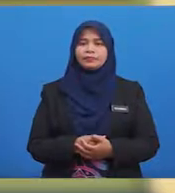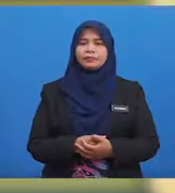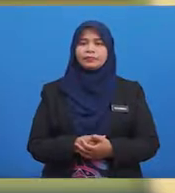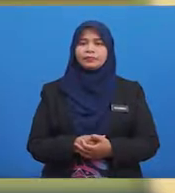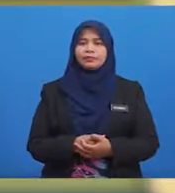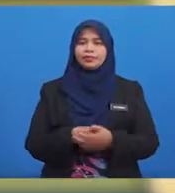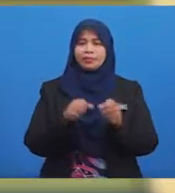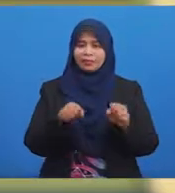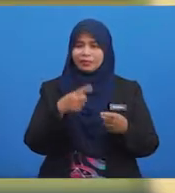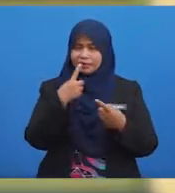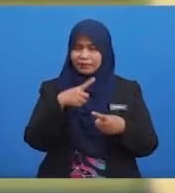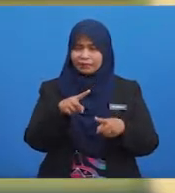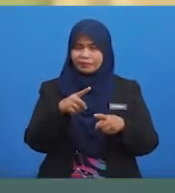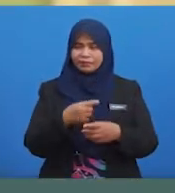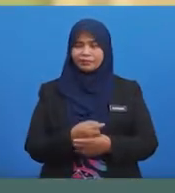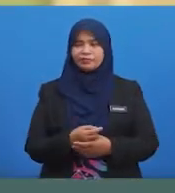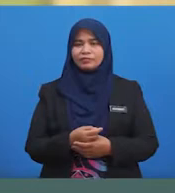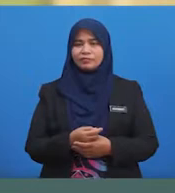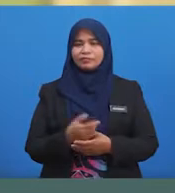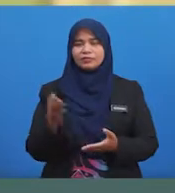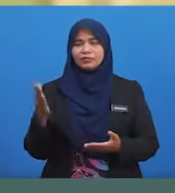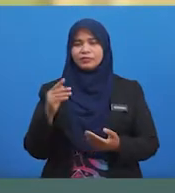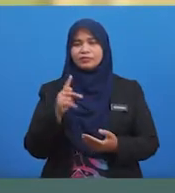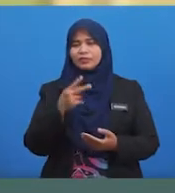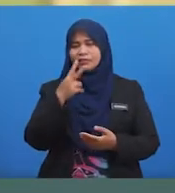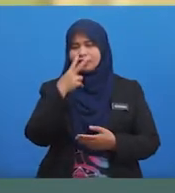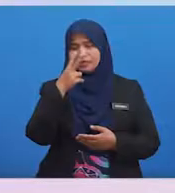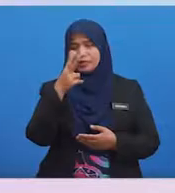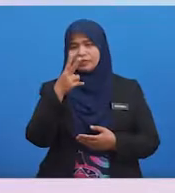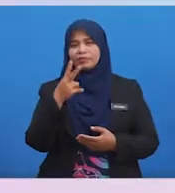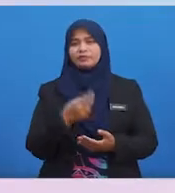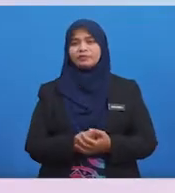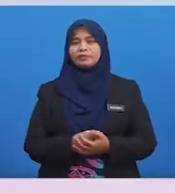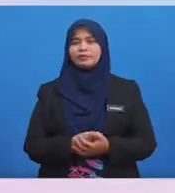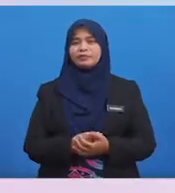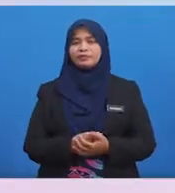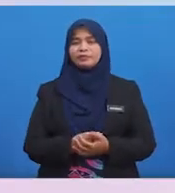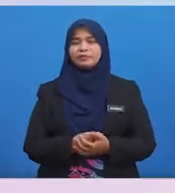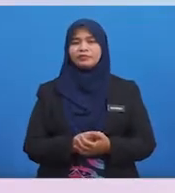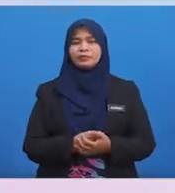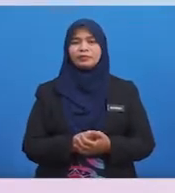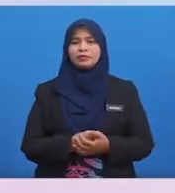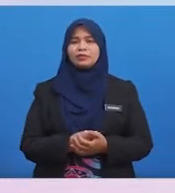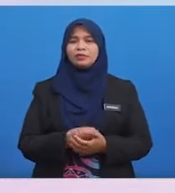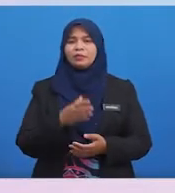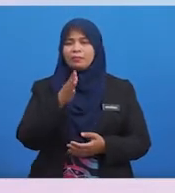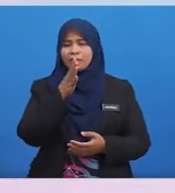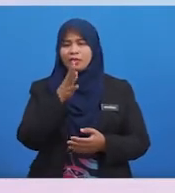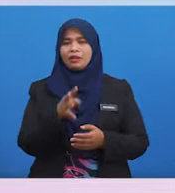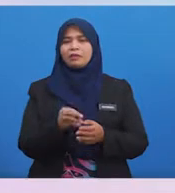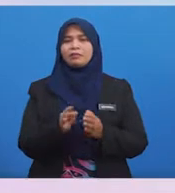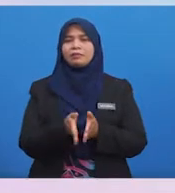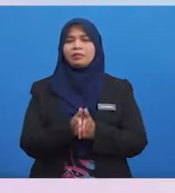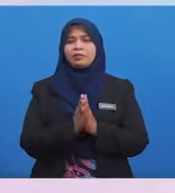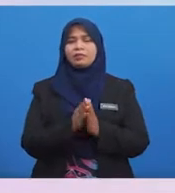boleh jawab murid-murid jungkit SMA jawaban lemak meminta